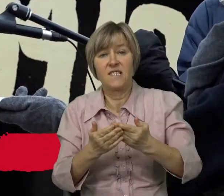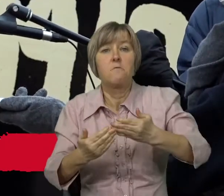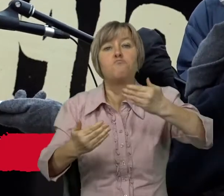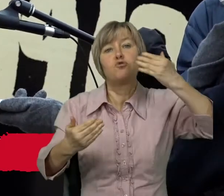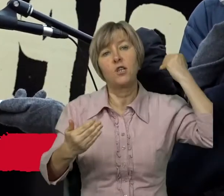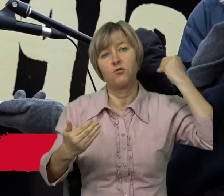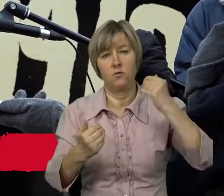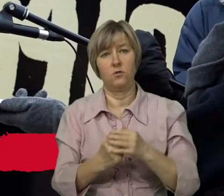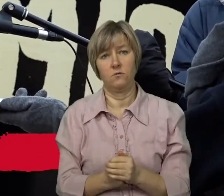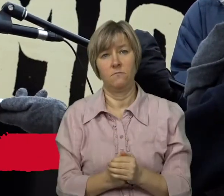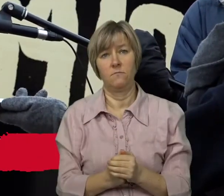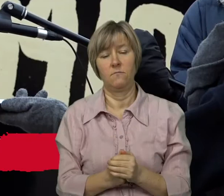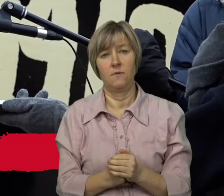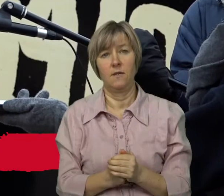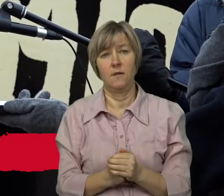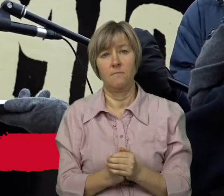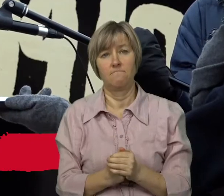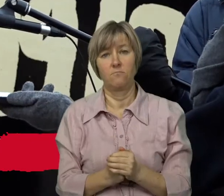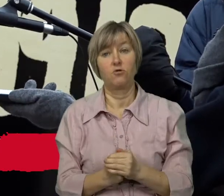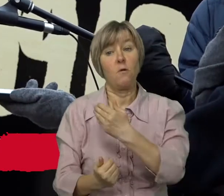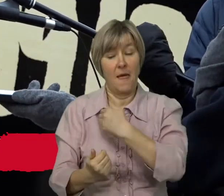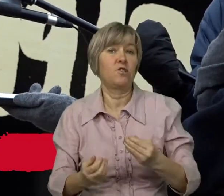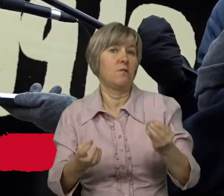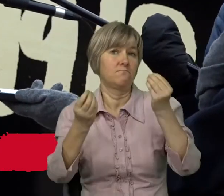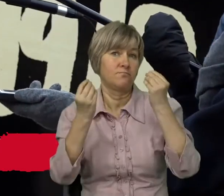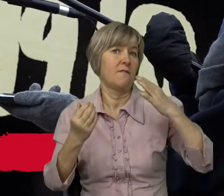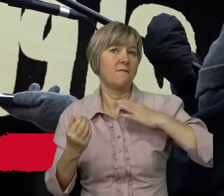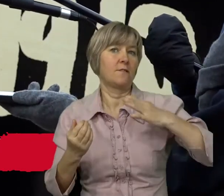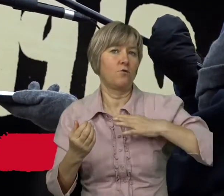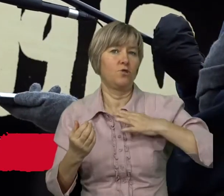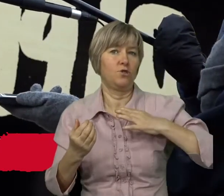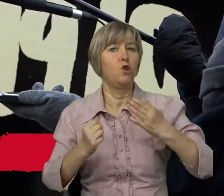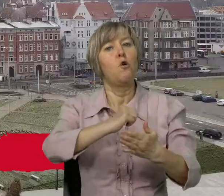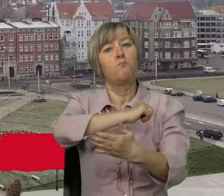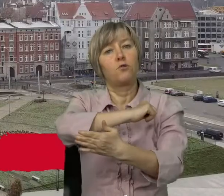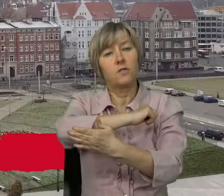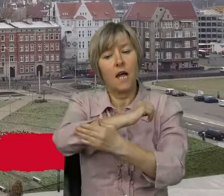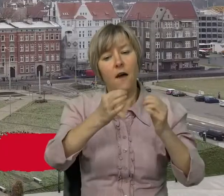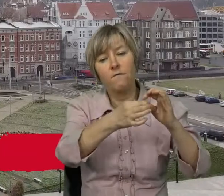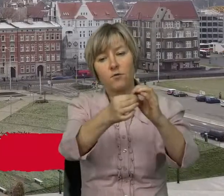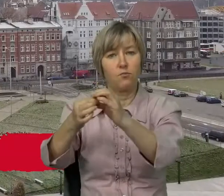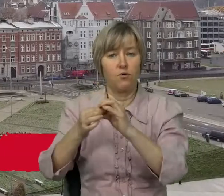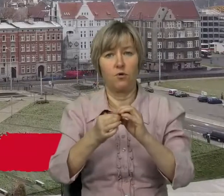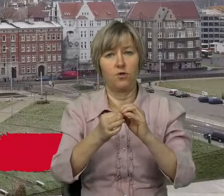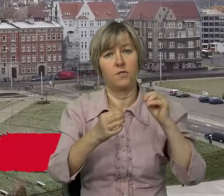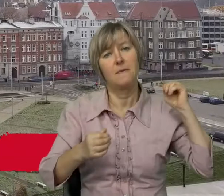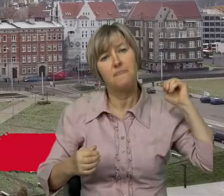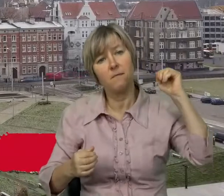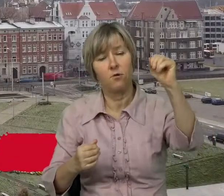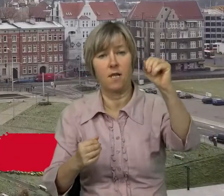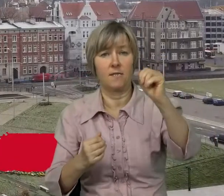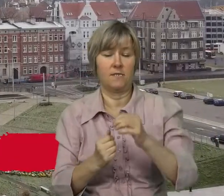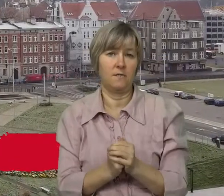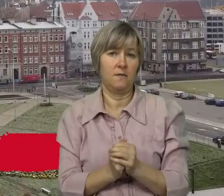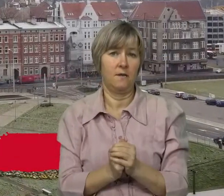Przeszłość to nasze wartości. To są fundamenty naszej wspólnoty, naszej demokracji. Dlatego